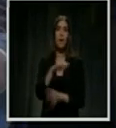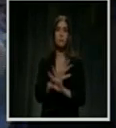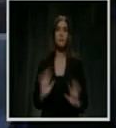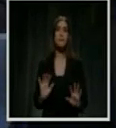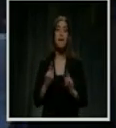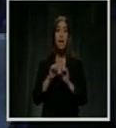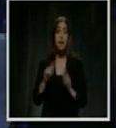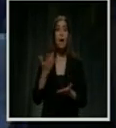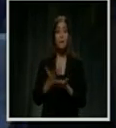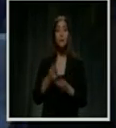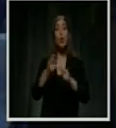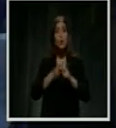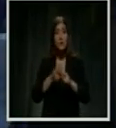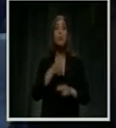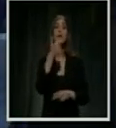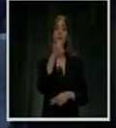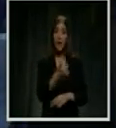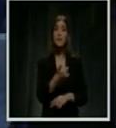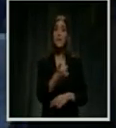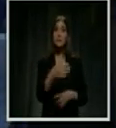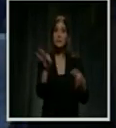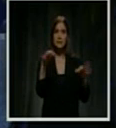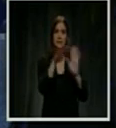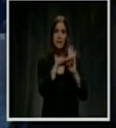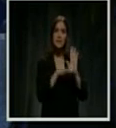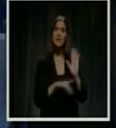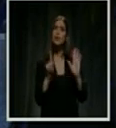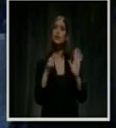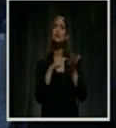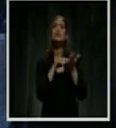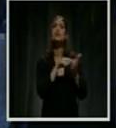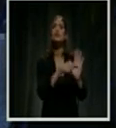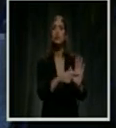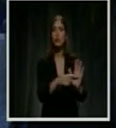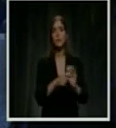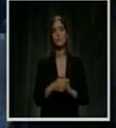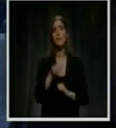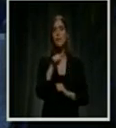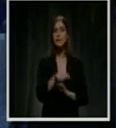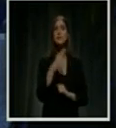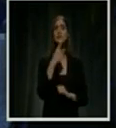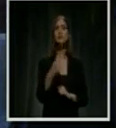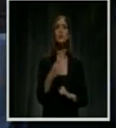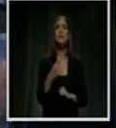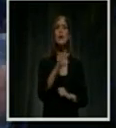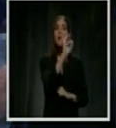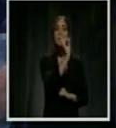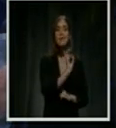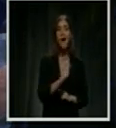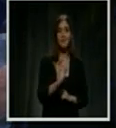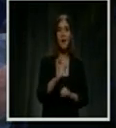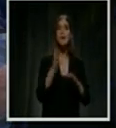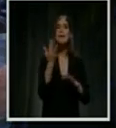xini din il-lista turi. Illi l-absorption rate ta' kemm dawk il-fondi jintużaw f'pajjiż. Da' Malta da' fl-aħħar